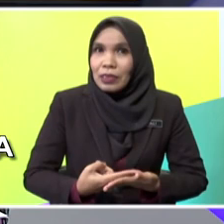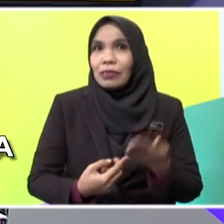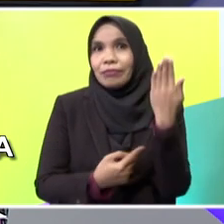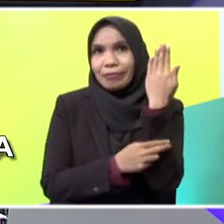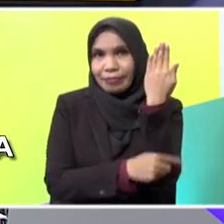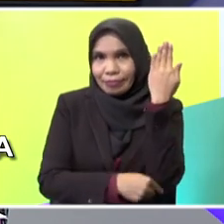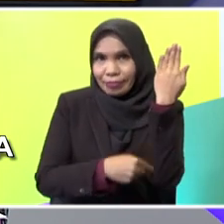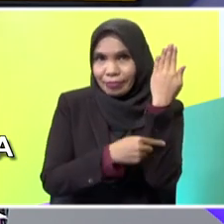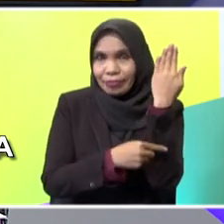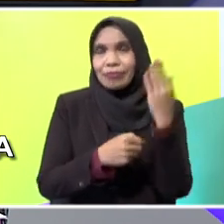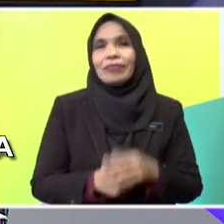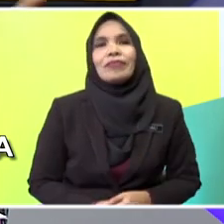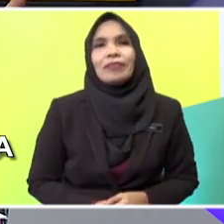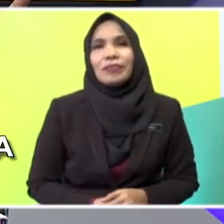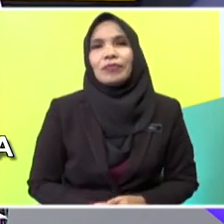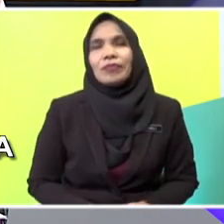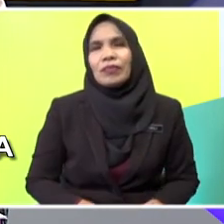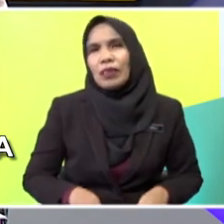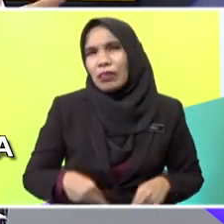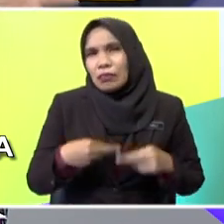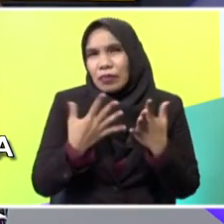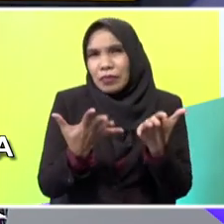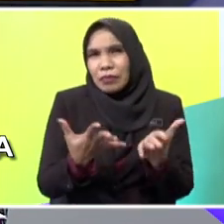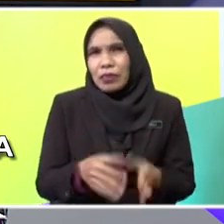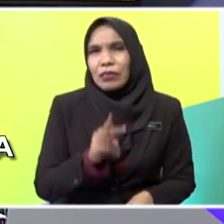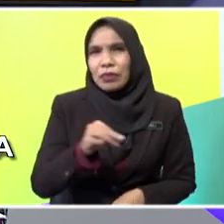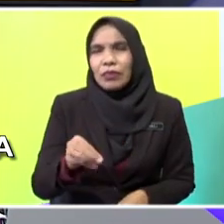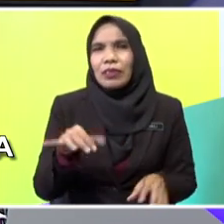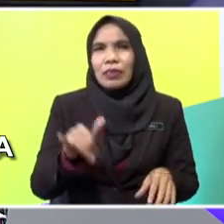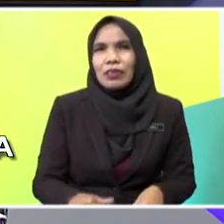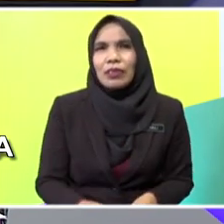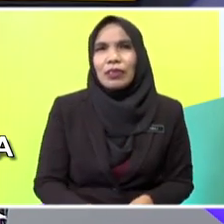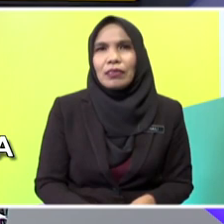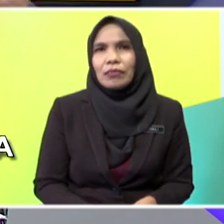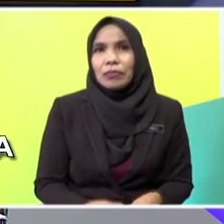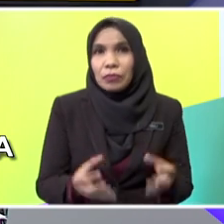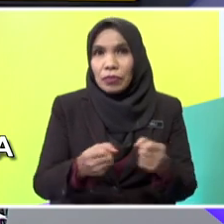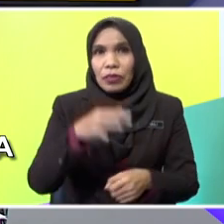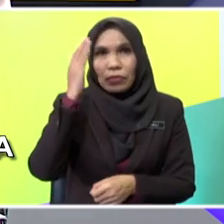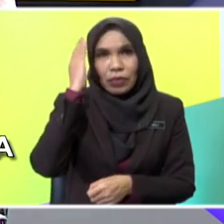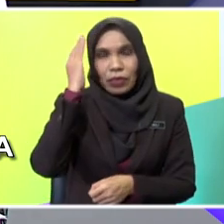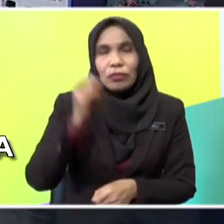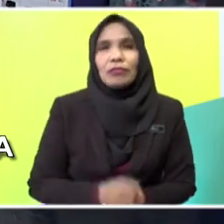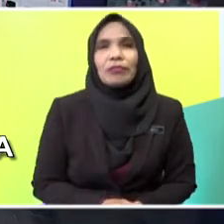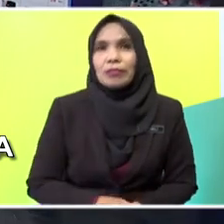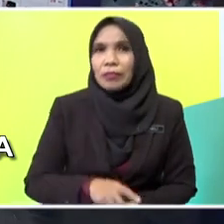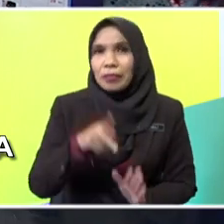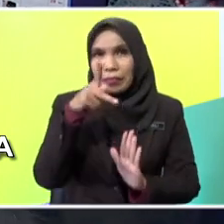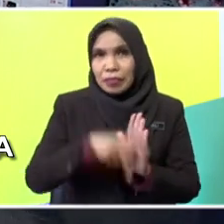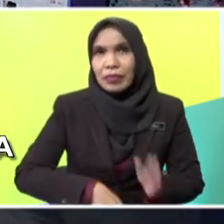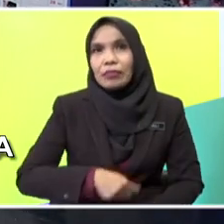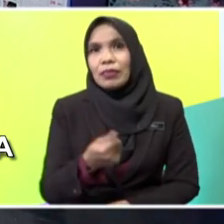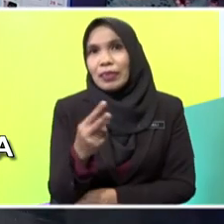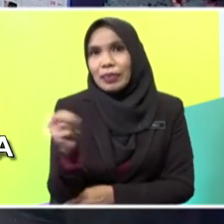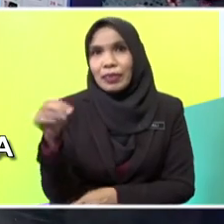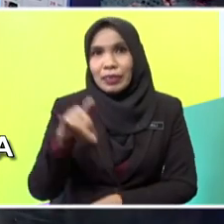juga dalam kalangan murid-murid nak mengetahui tentang peralatan yang digunakan. Silakan. Baik. Sekarang saya akan